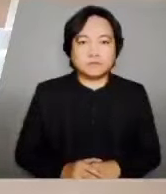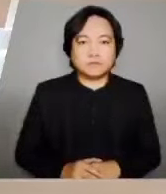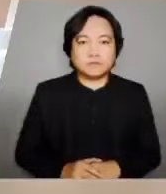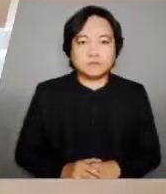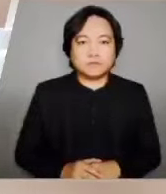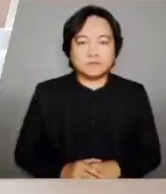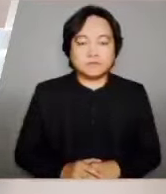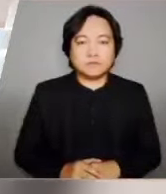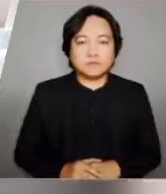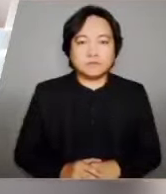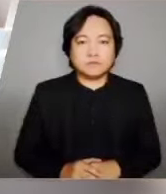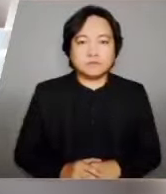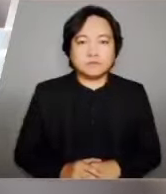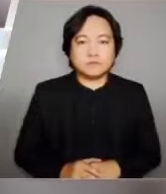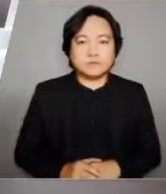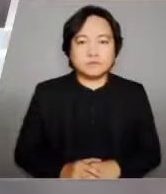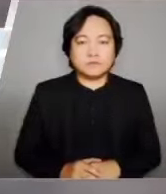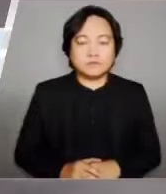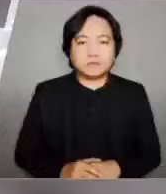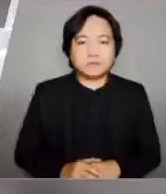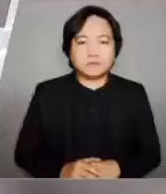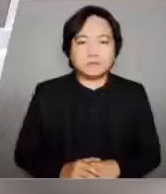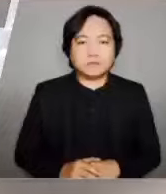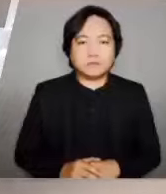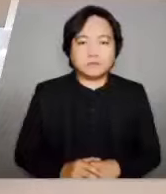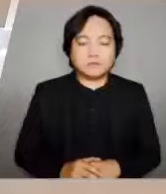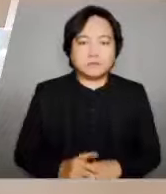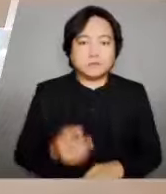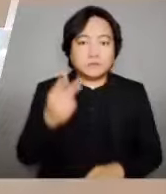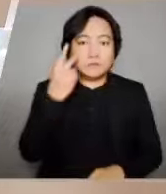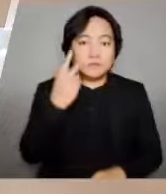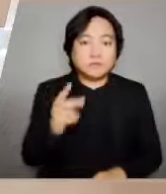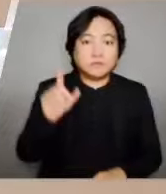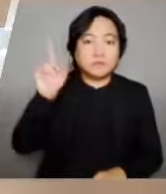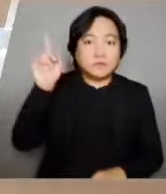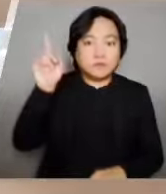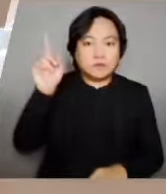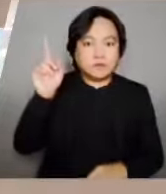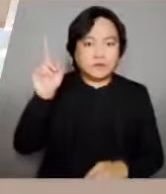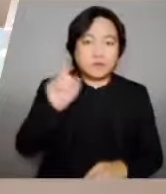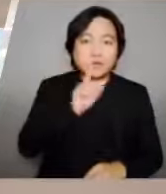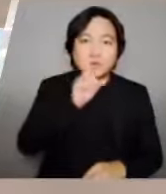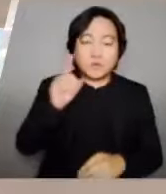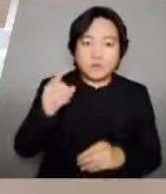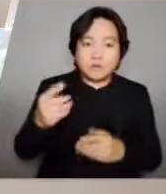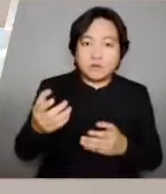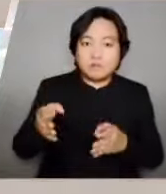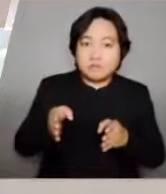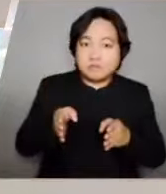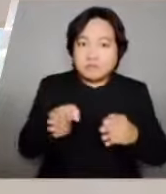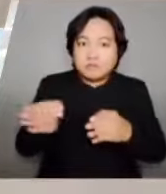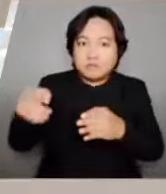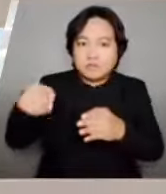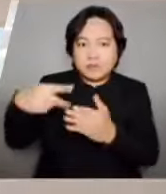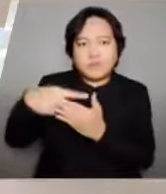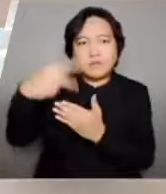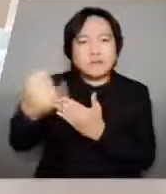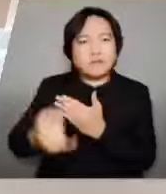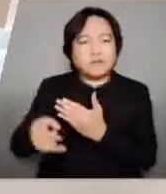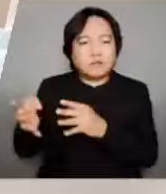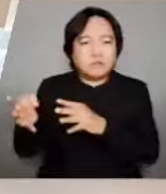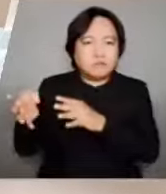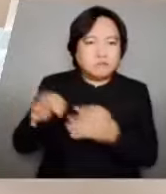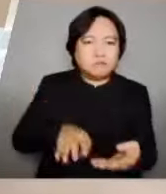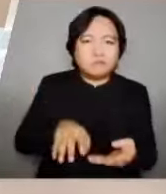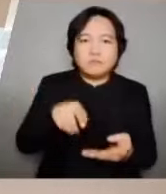Bumigay at bumagsak sa lumalagas ang tubig ang bahagyang yan ng retaining wall project sa Pulanggi, Albay, kasunod ng malakas na ulan. Nag-inspeksyon na